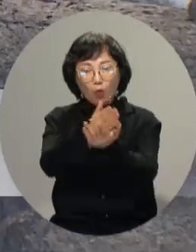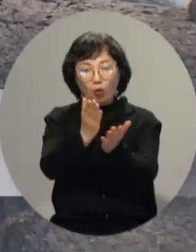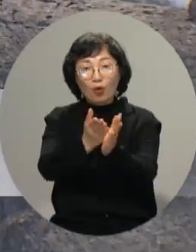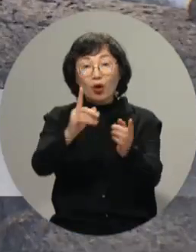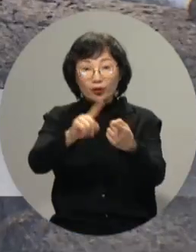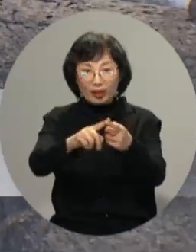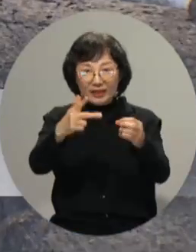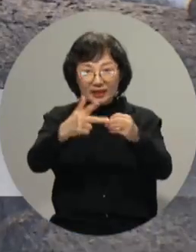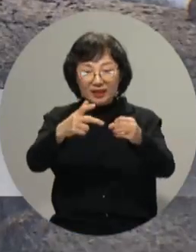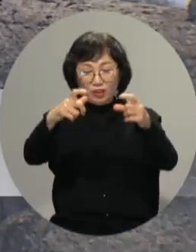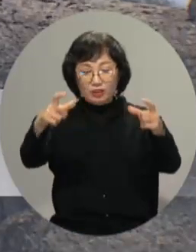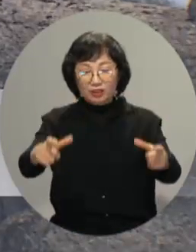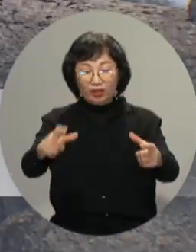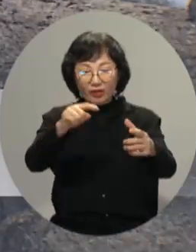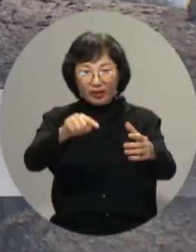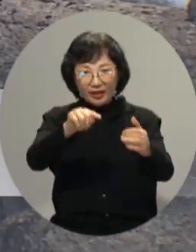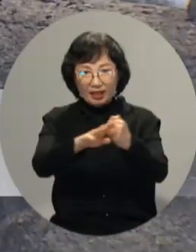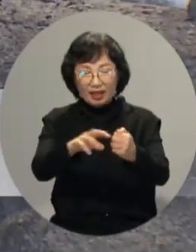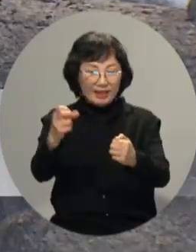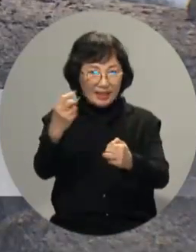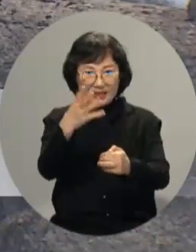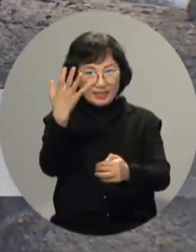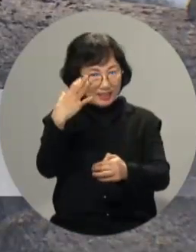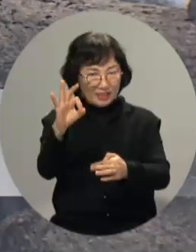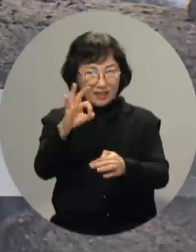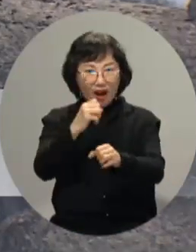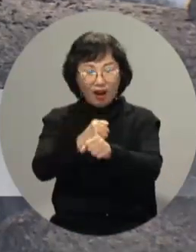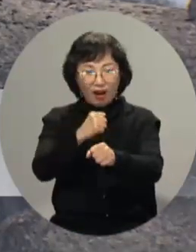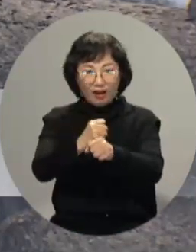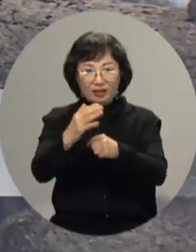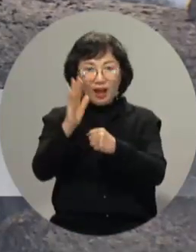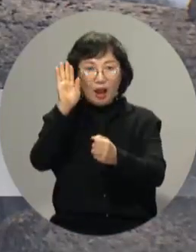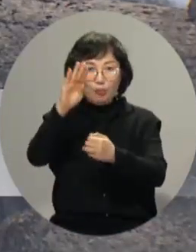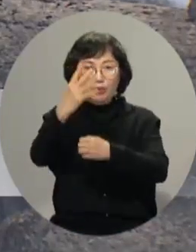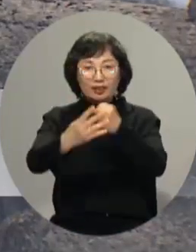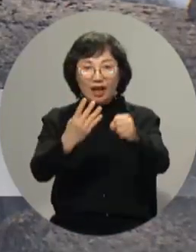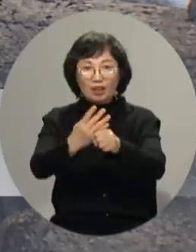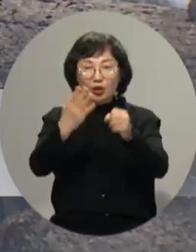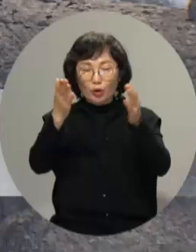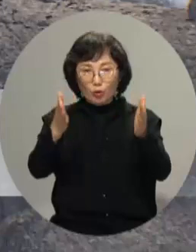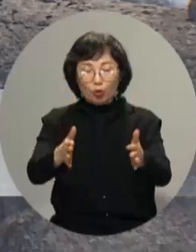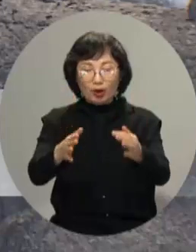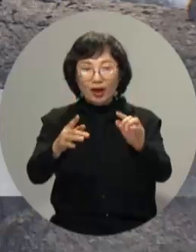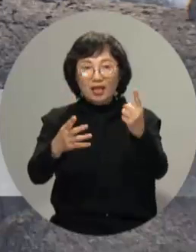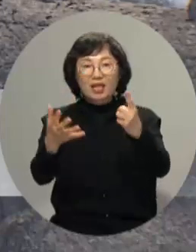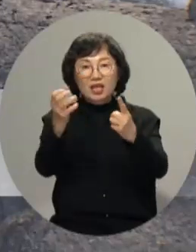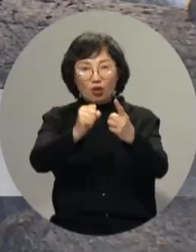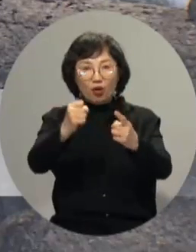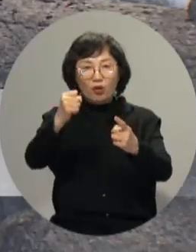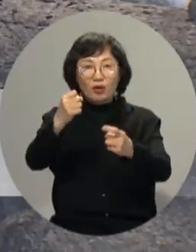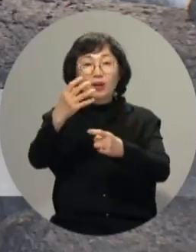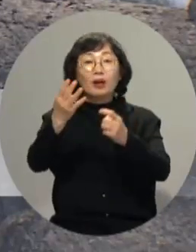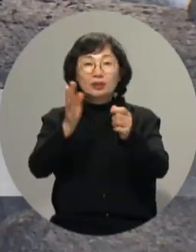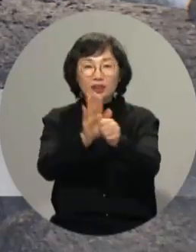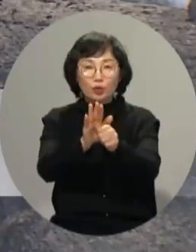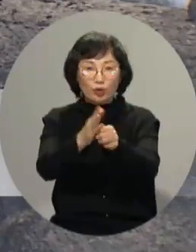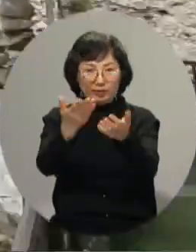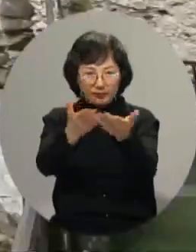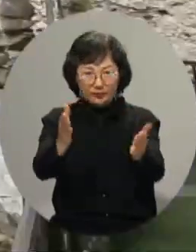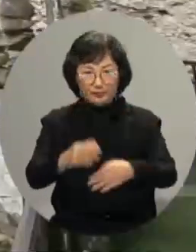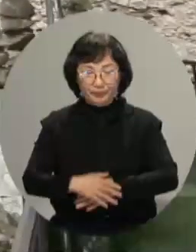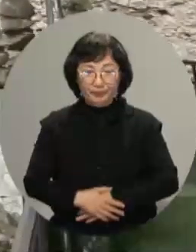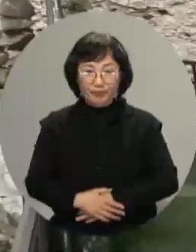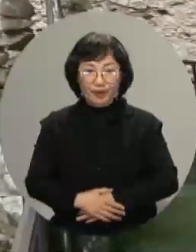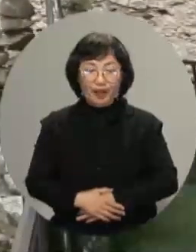대한 국가 지질공원 재인증을 최종 의결해 앞으로 4년간 매년 1억 원씩 지원할 예정이라고 밝혔습니다